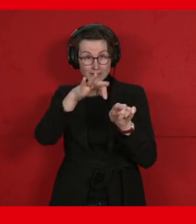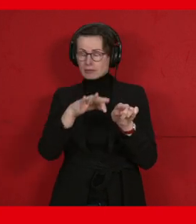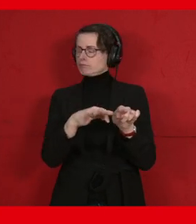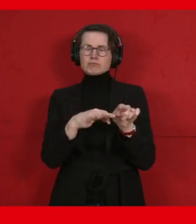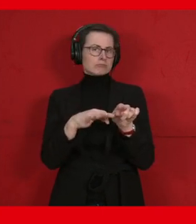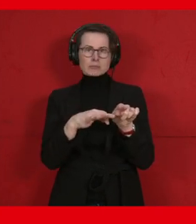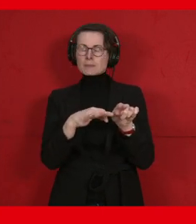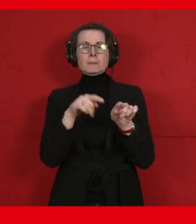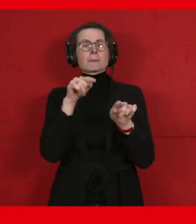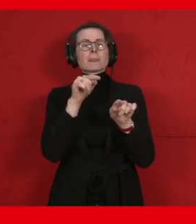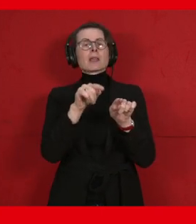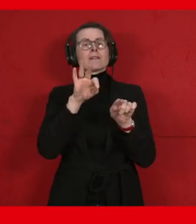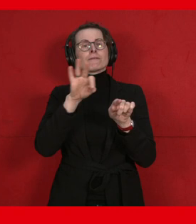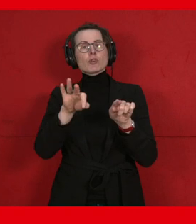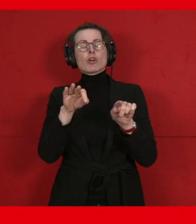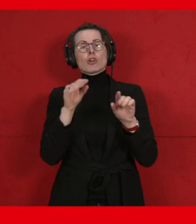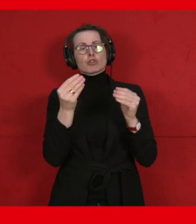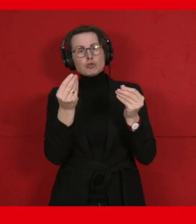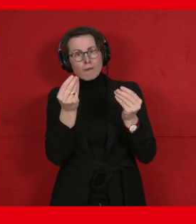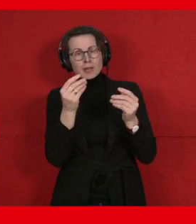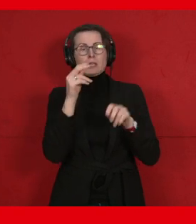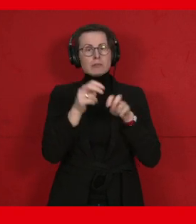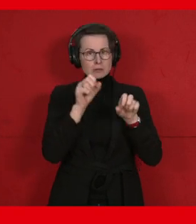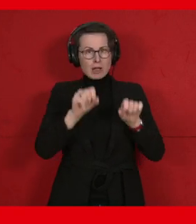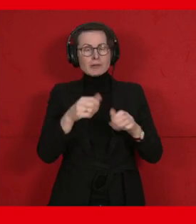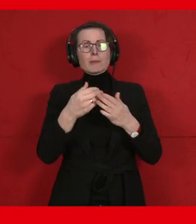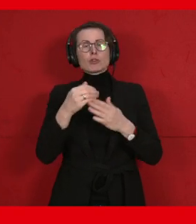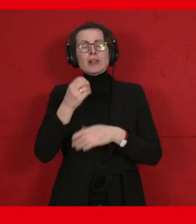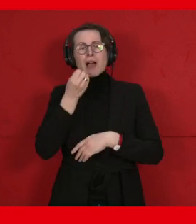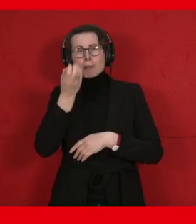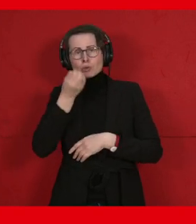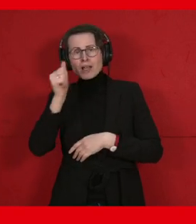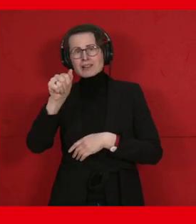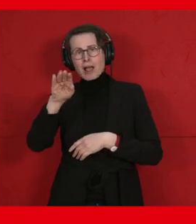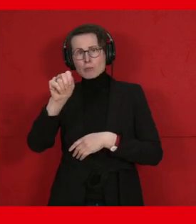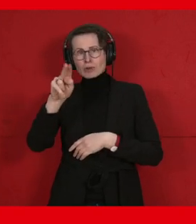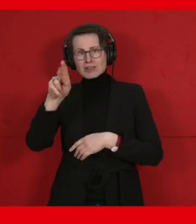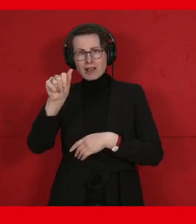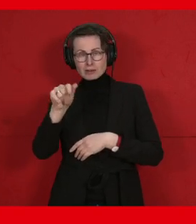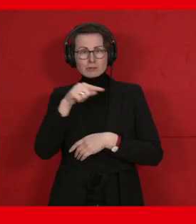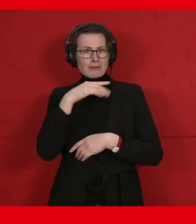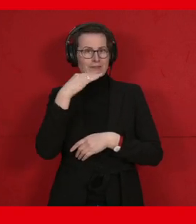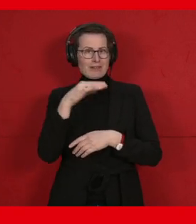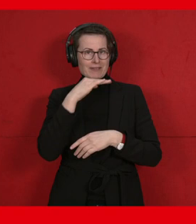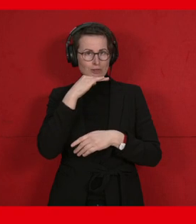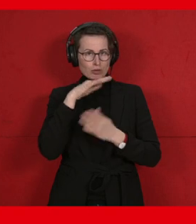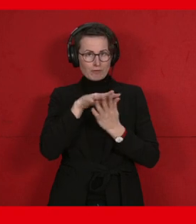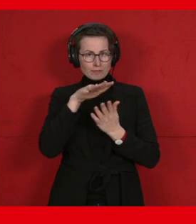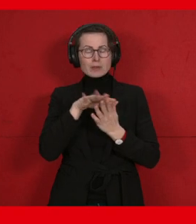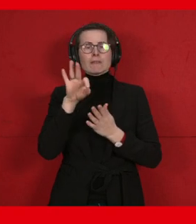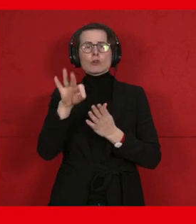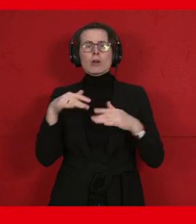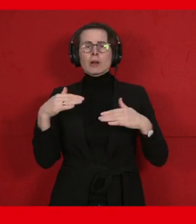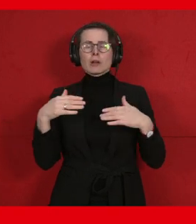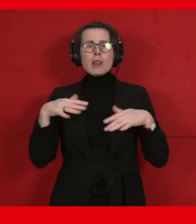können Sie stofflich nutzen, also wenn Sie zum Beispiel an Ammoniak denken, da wird sehr viel Wasserstoff verbraucht, den wir natürlich für die Landwirtschaft und für die